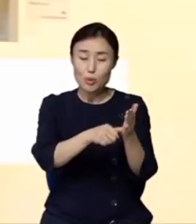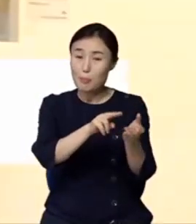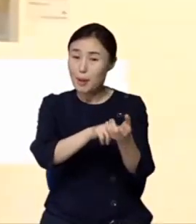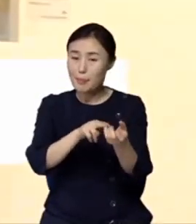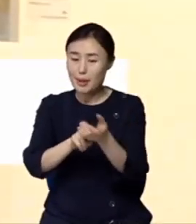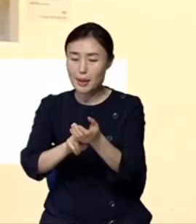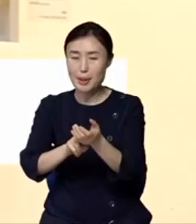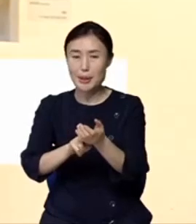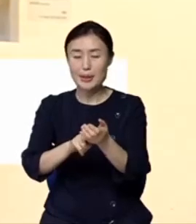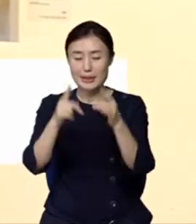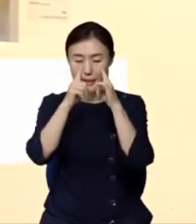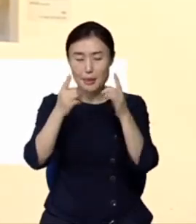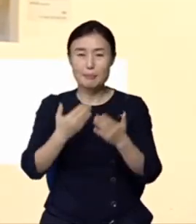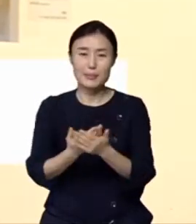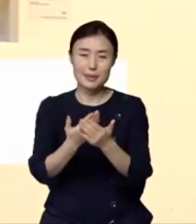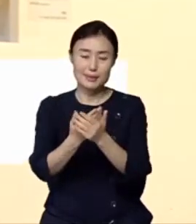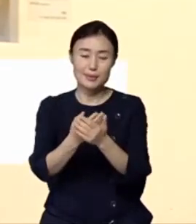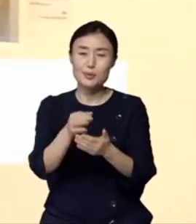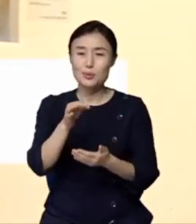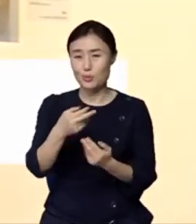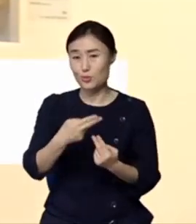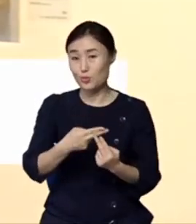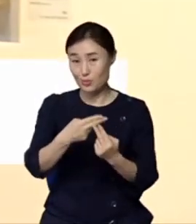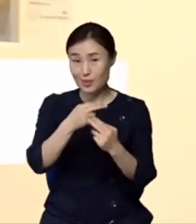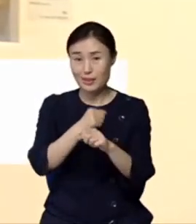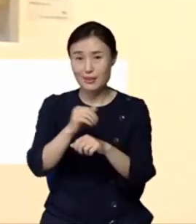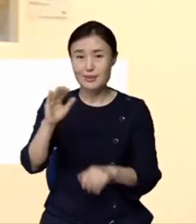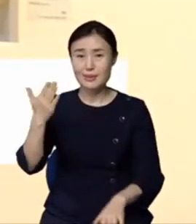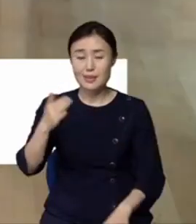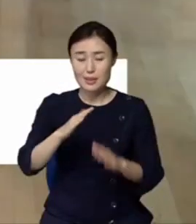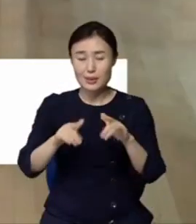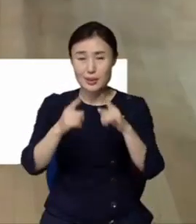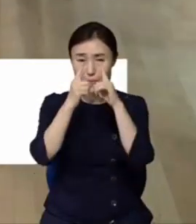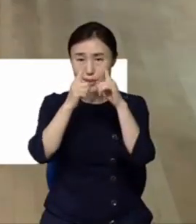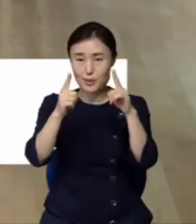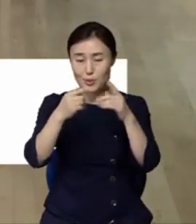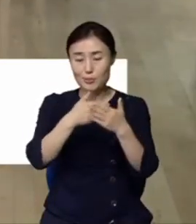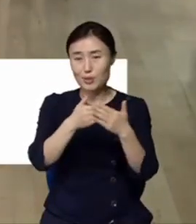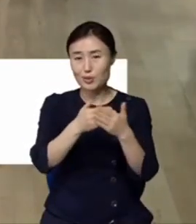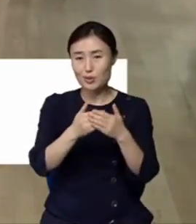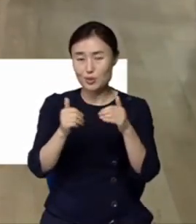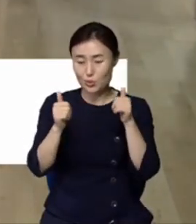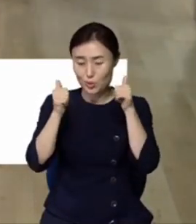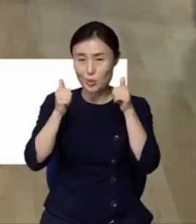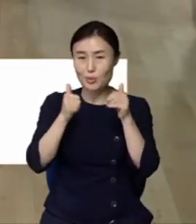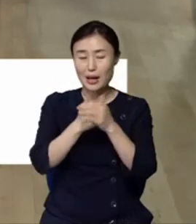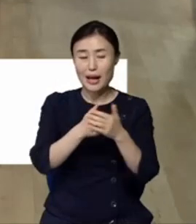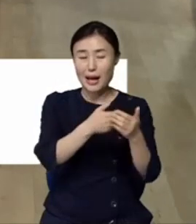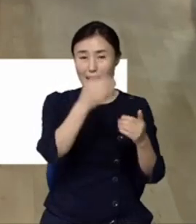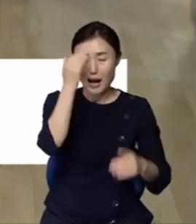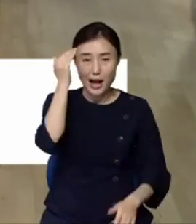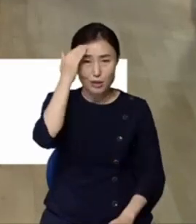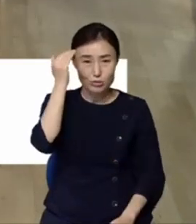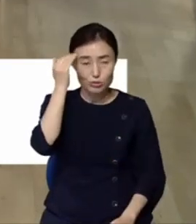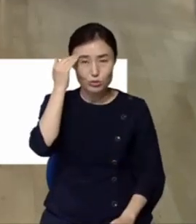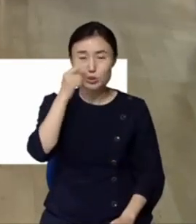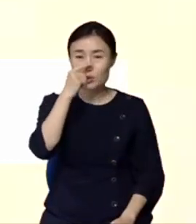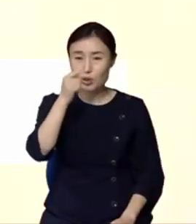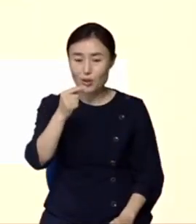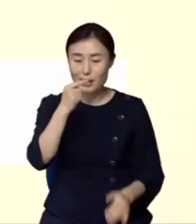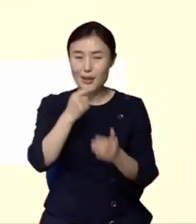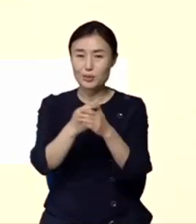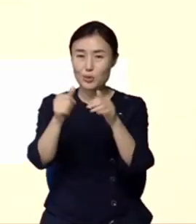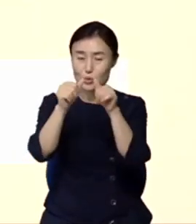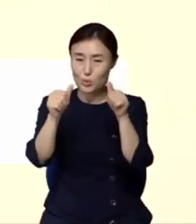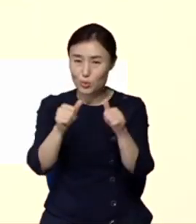발전 기금을 마련하는 기부 행사로 진행됩니다. 전남대 미술학과 출신의 한국화와 서양화, 조소,